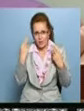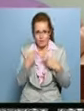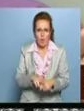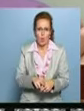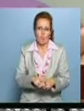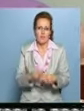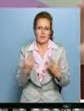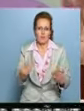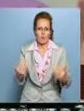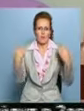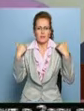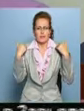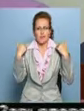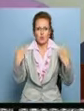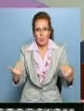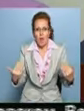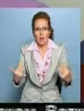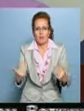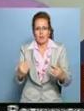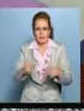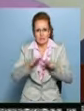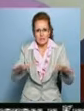наступление не знаю там опутывающая